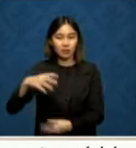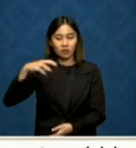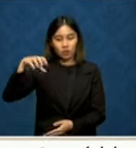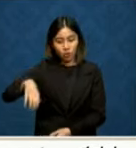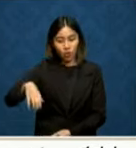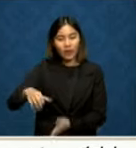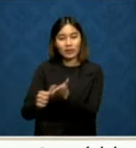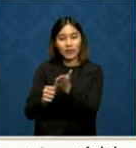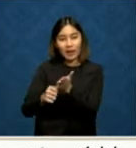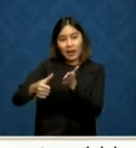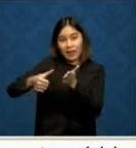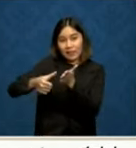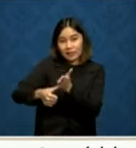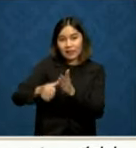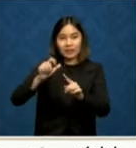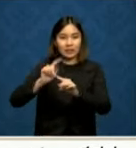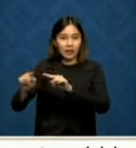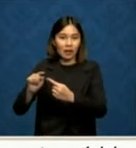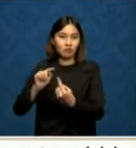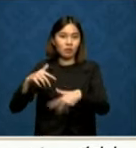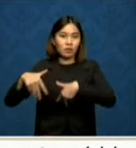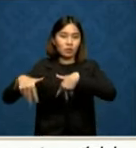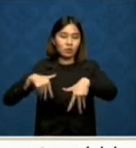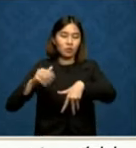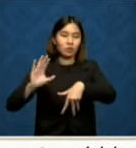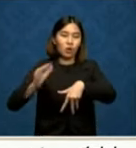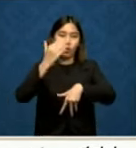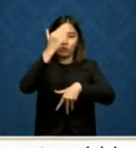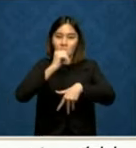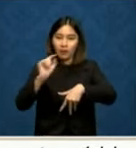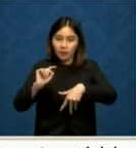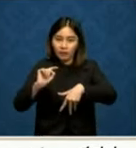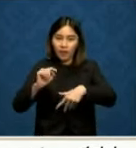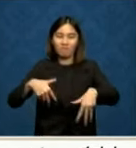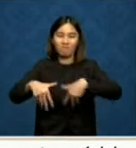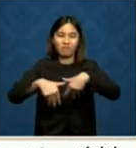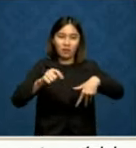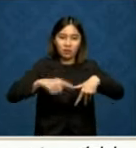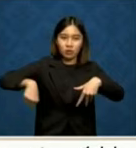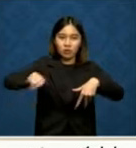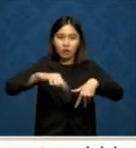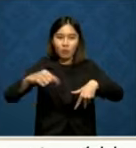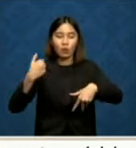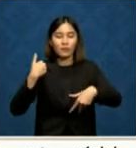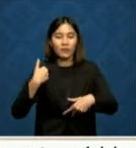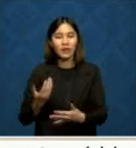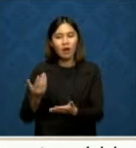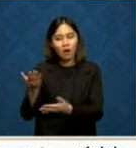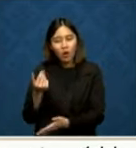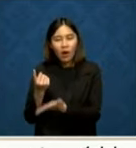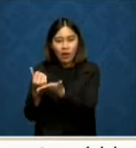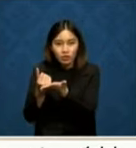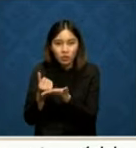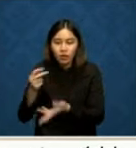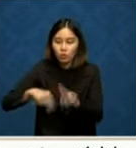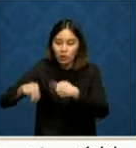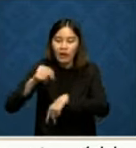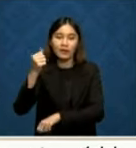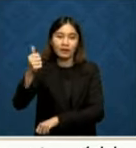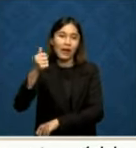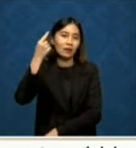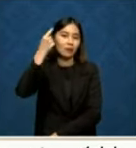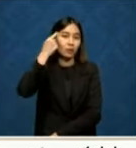nament ในพื้นที่นะคะเพื่ทจะทำให้ปชาชนอย่างน้อยมีที่พึ่งรู้